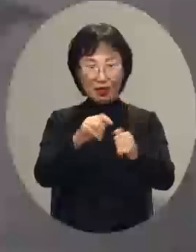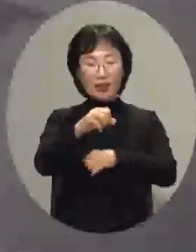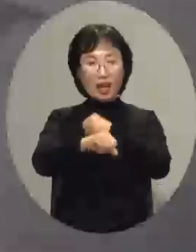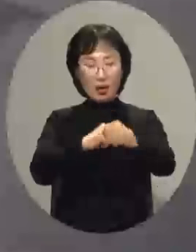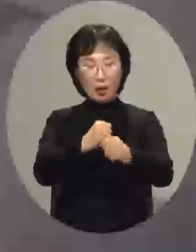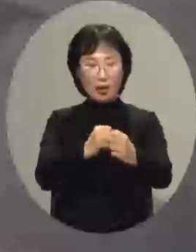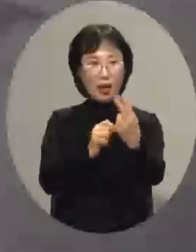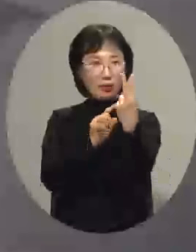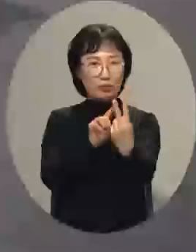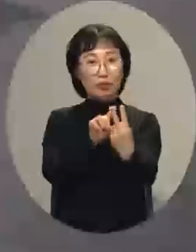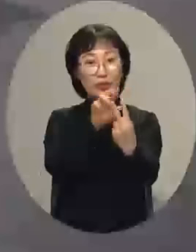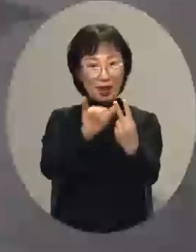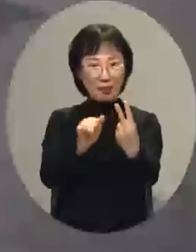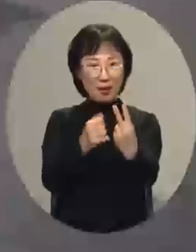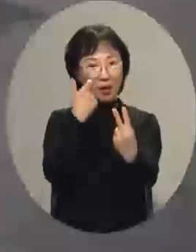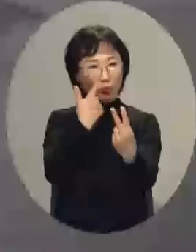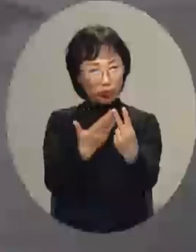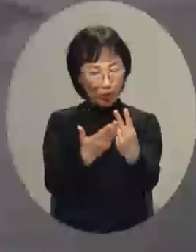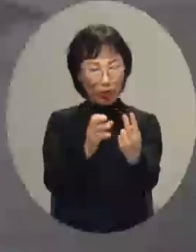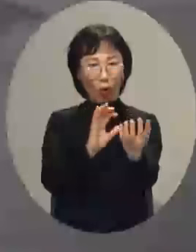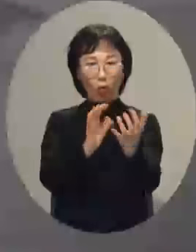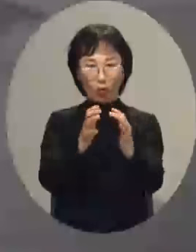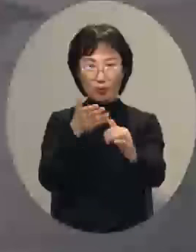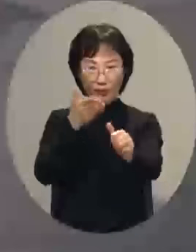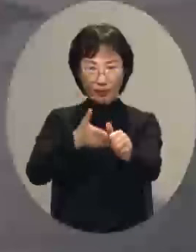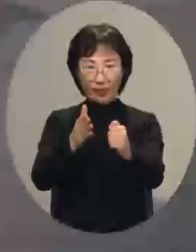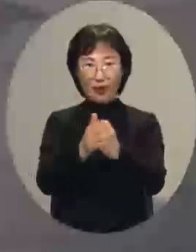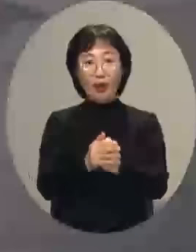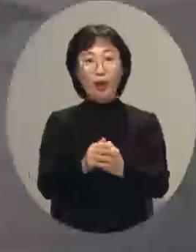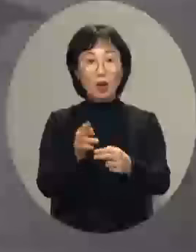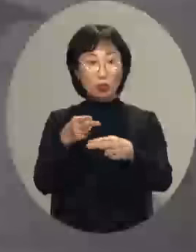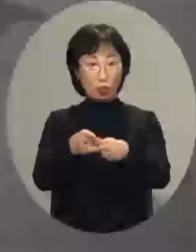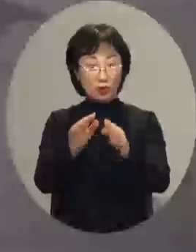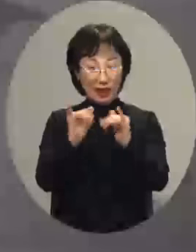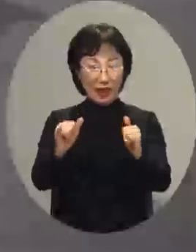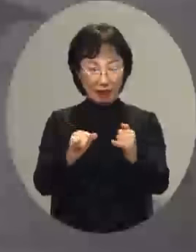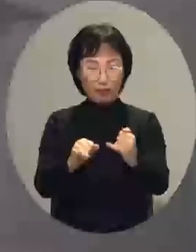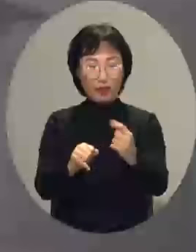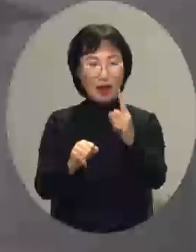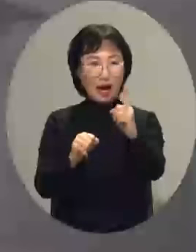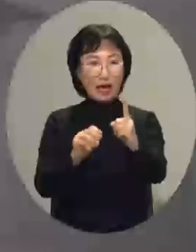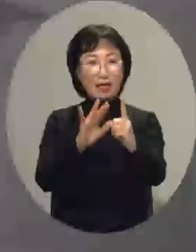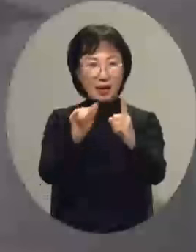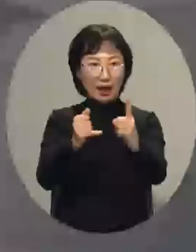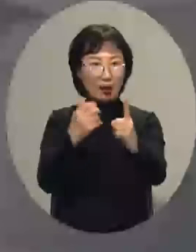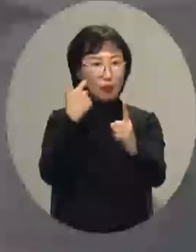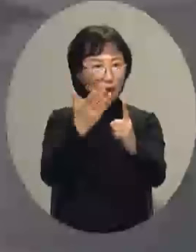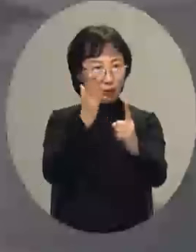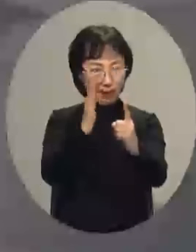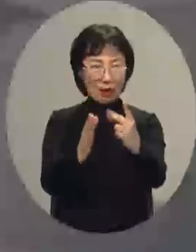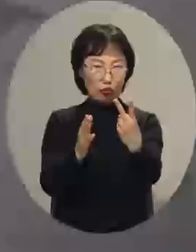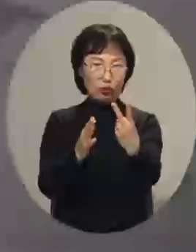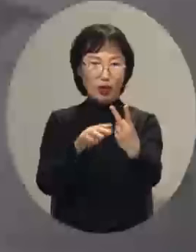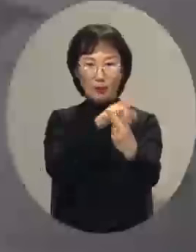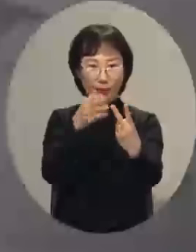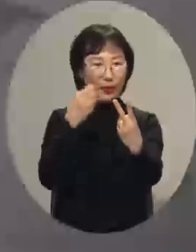후보에게 질문하고 토론하시면 됩니다. 주도권을 가진 후보는 가급적 두 후보 모두에게 질문을